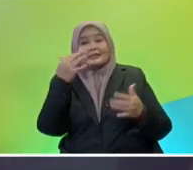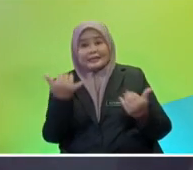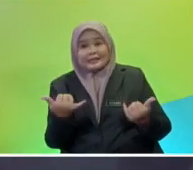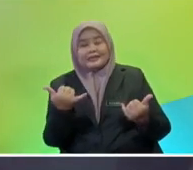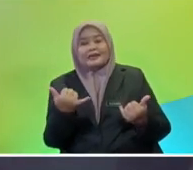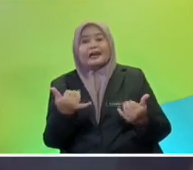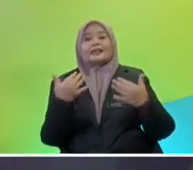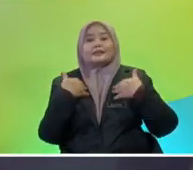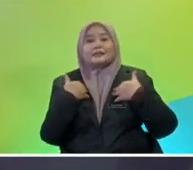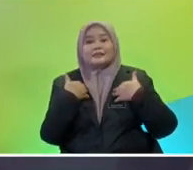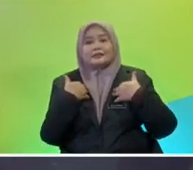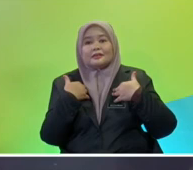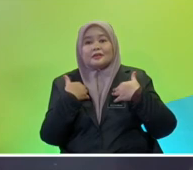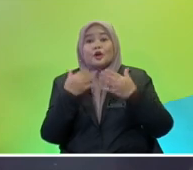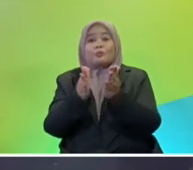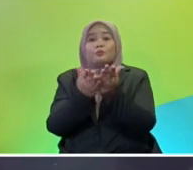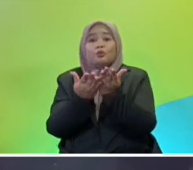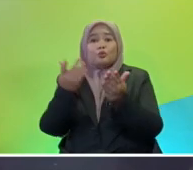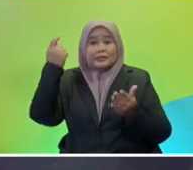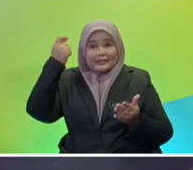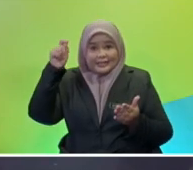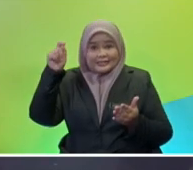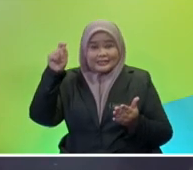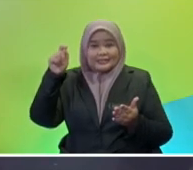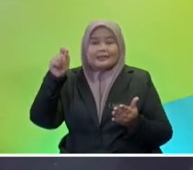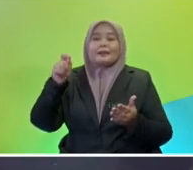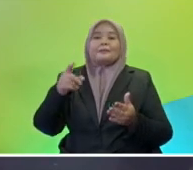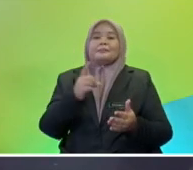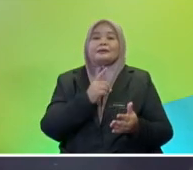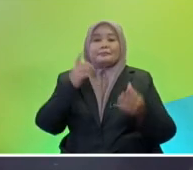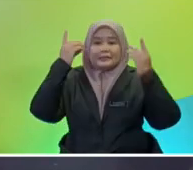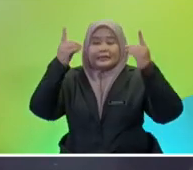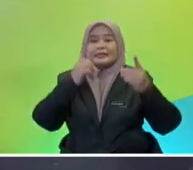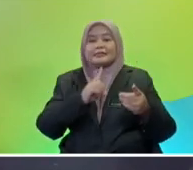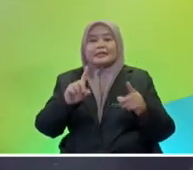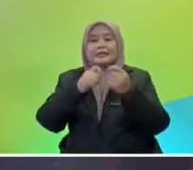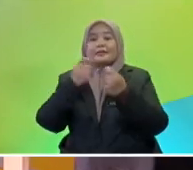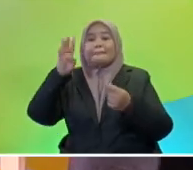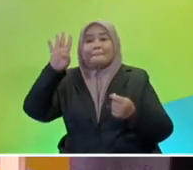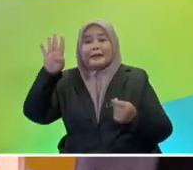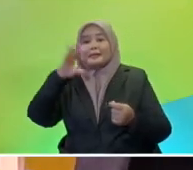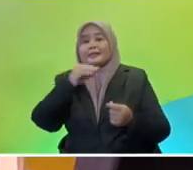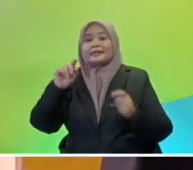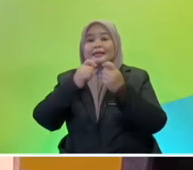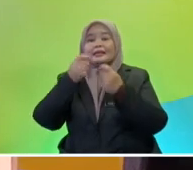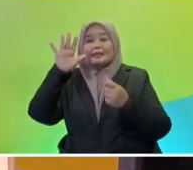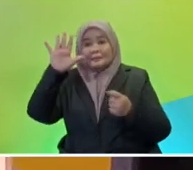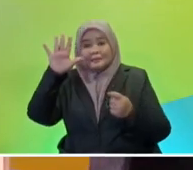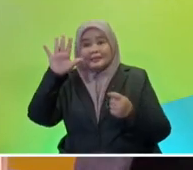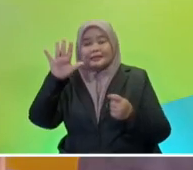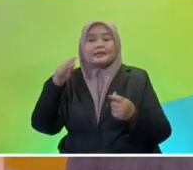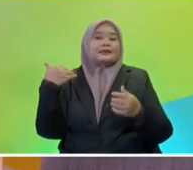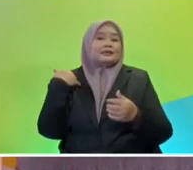kita ada buku teks eh pendidikan Islam tingkatan 4 buku teks pendidikan Islam tingkatan Limo